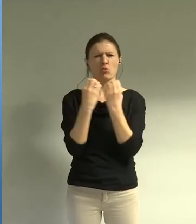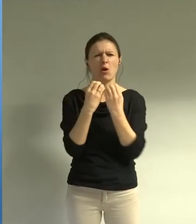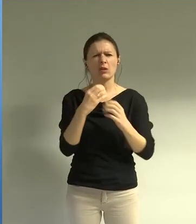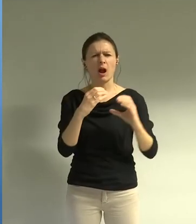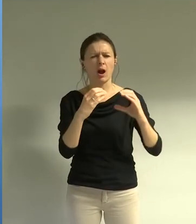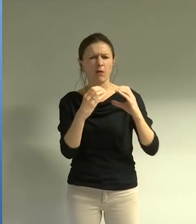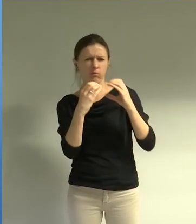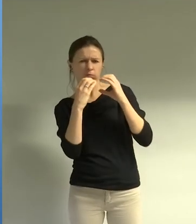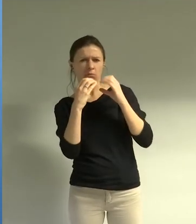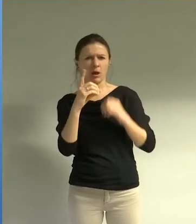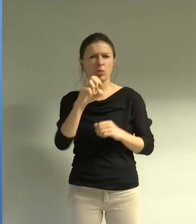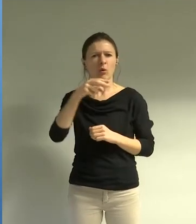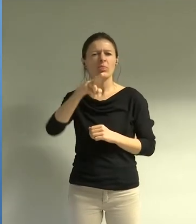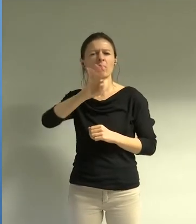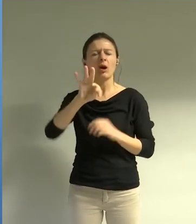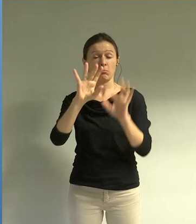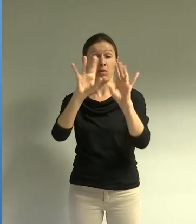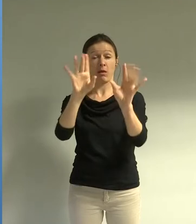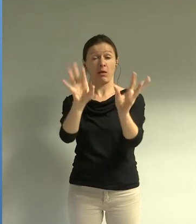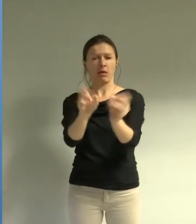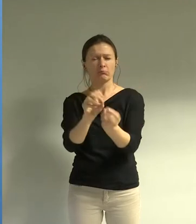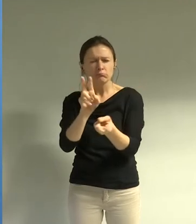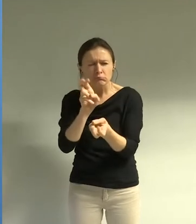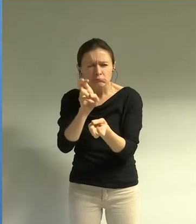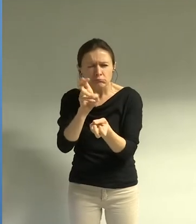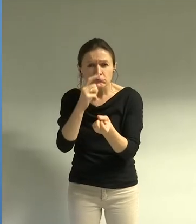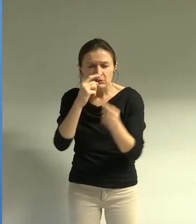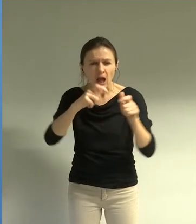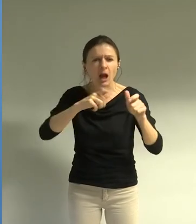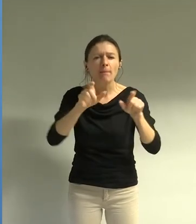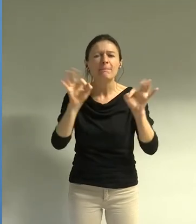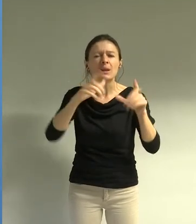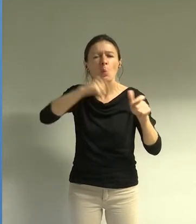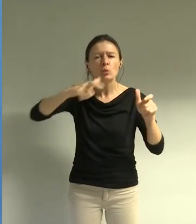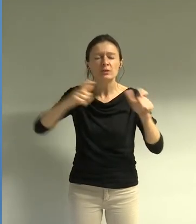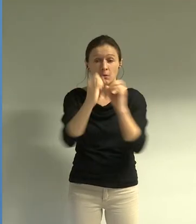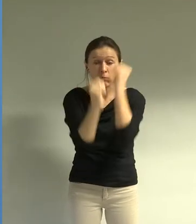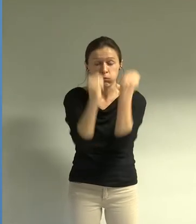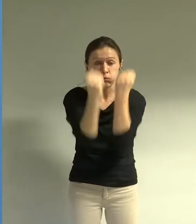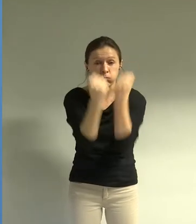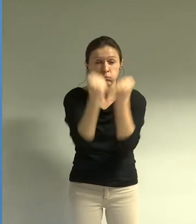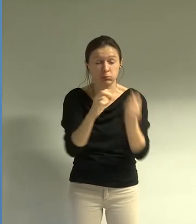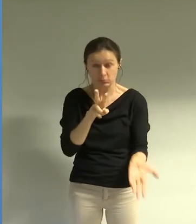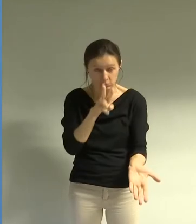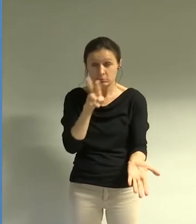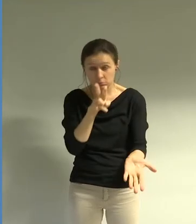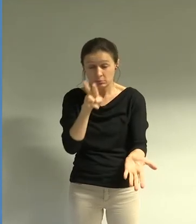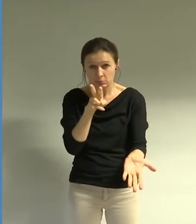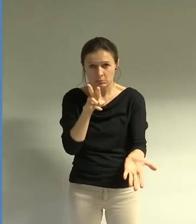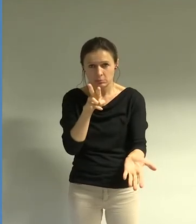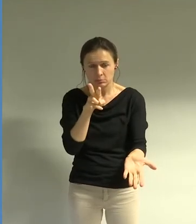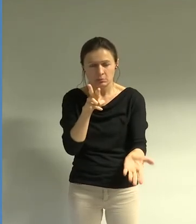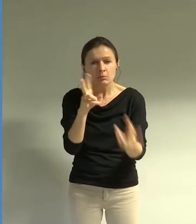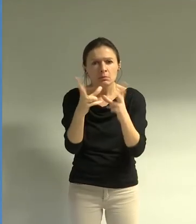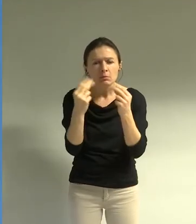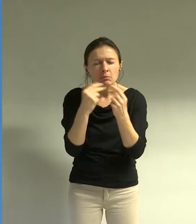à gaz que vous combattez car une démarche simple et fluide qui serait nécessaire pour la rendre concrète réellement participative